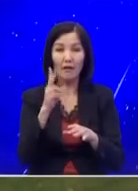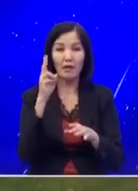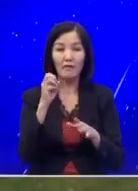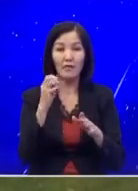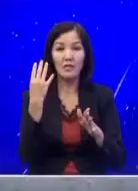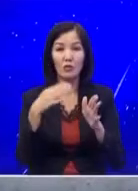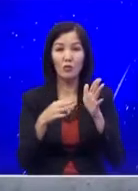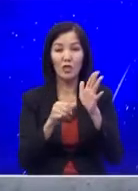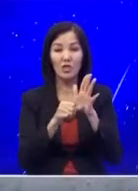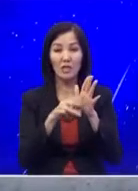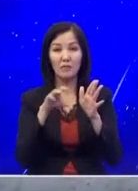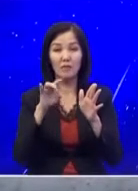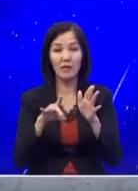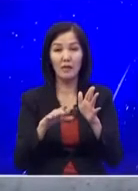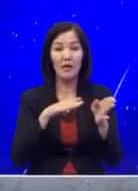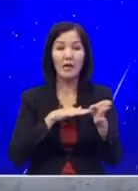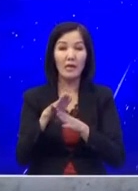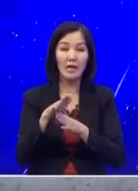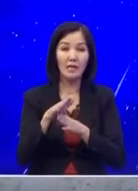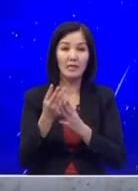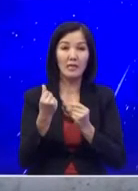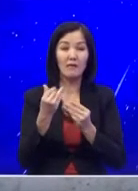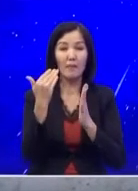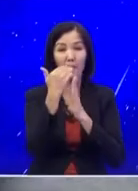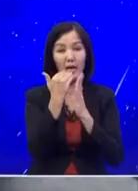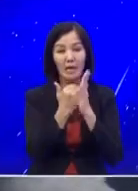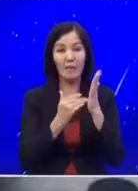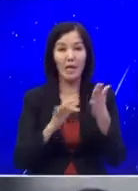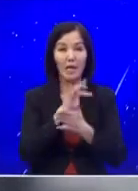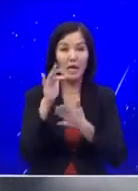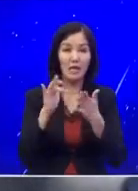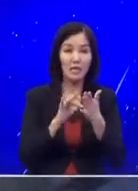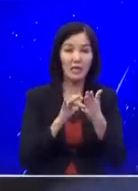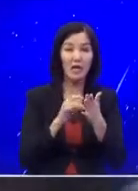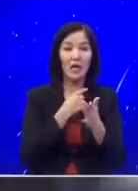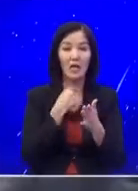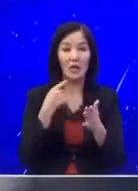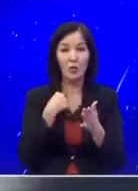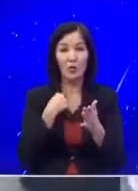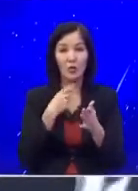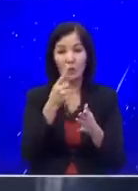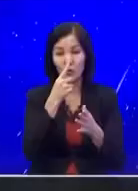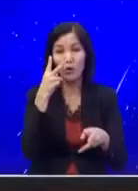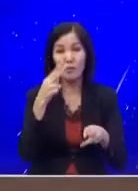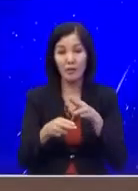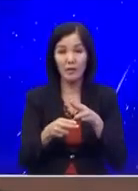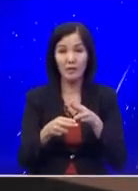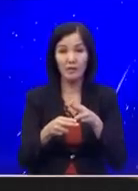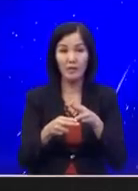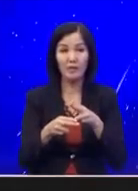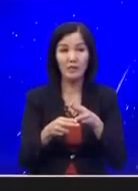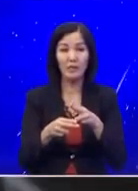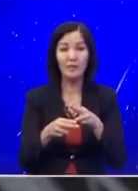246 метров. Также в ходе реализации инвестиционной программы на городских очистных сооружениях Талдыкургана подходят к завершению работы по